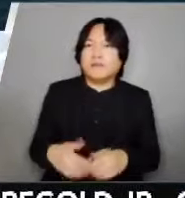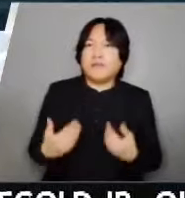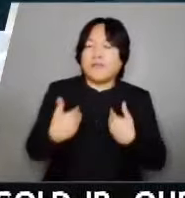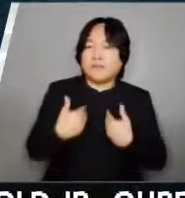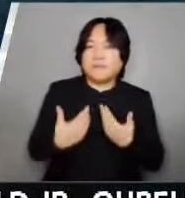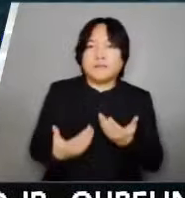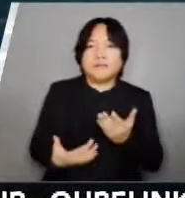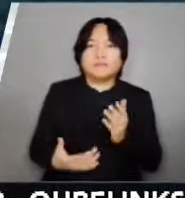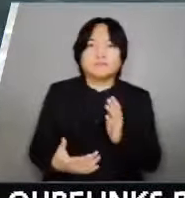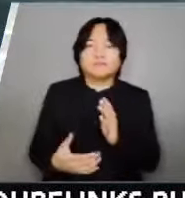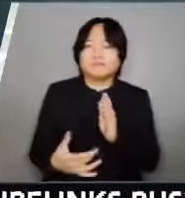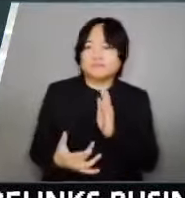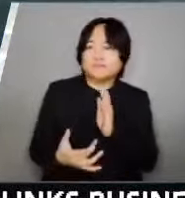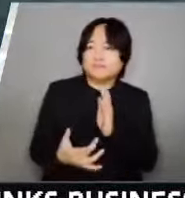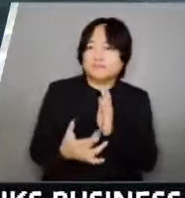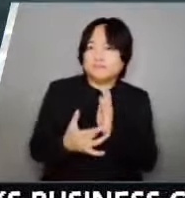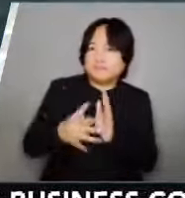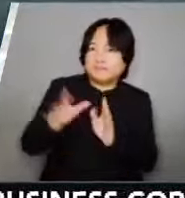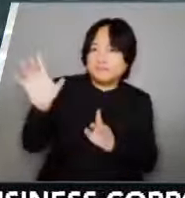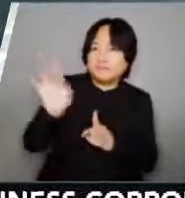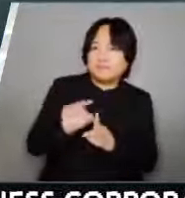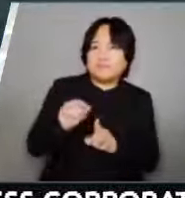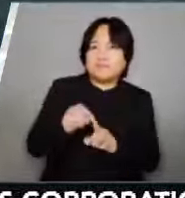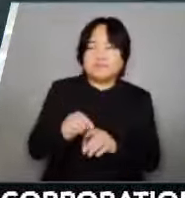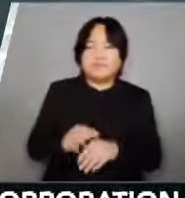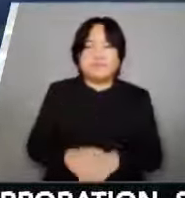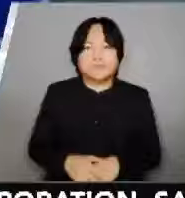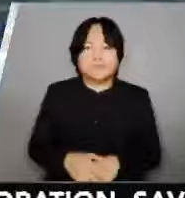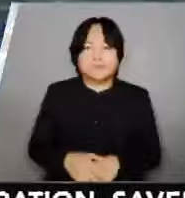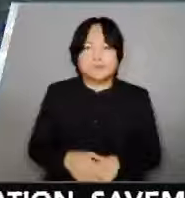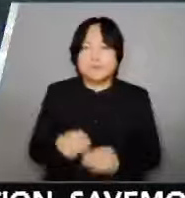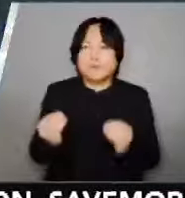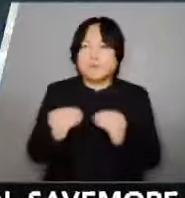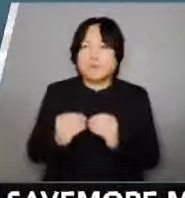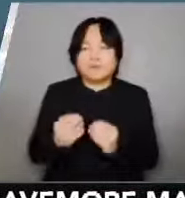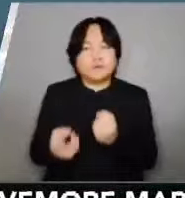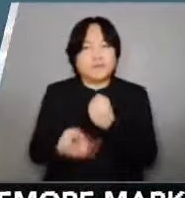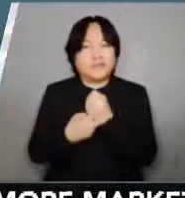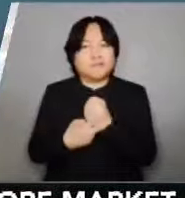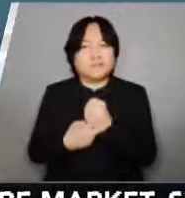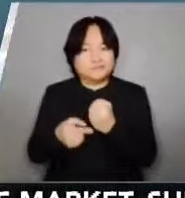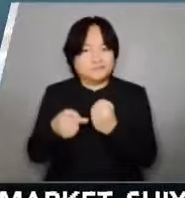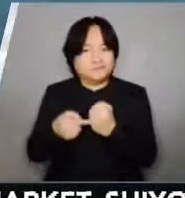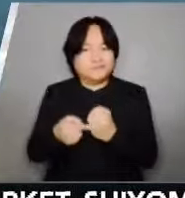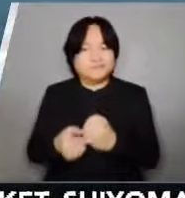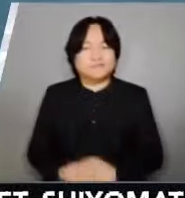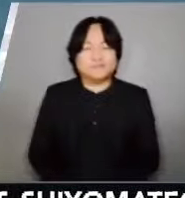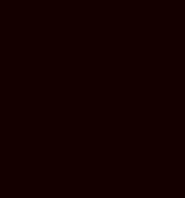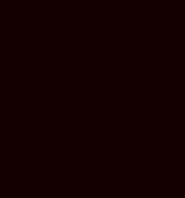energy consumption nito kumpara sa ibang bangka. Wow!